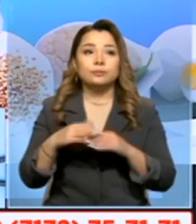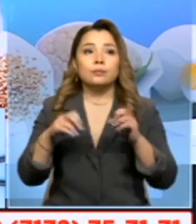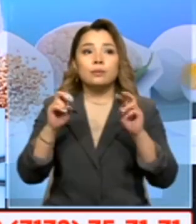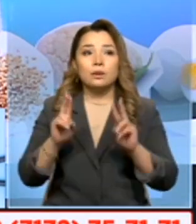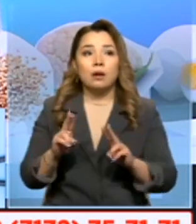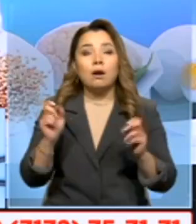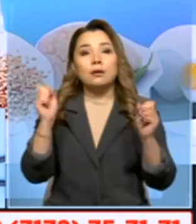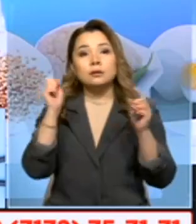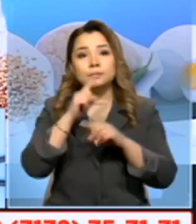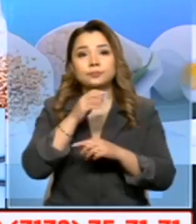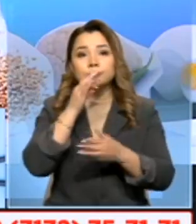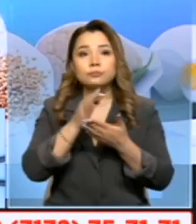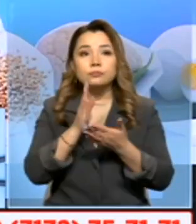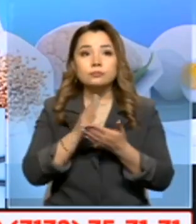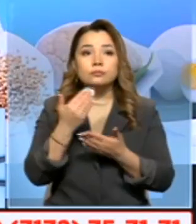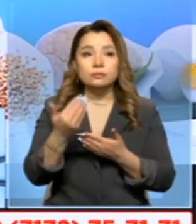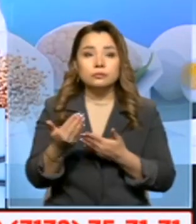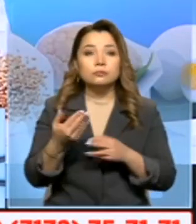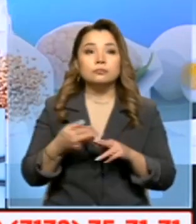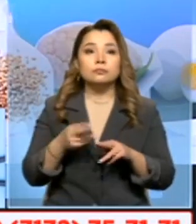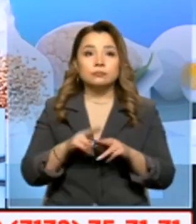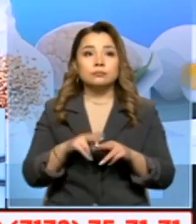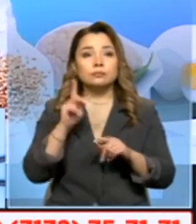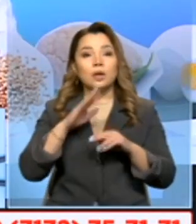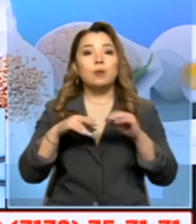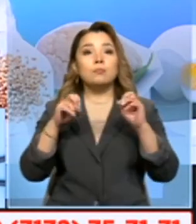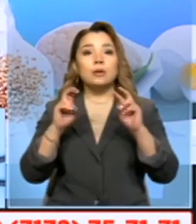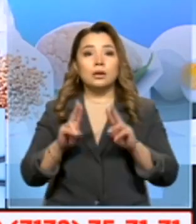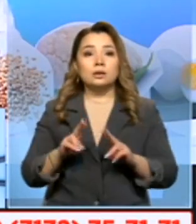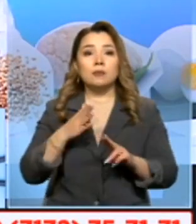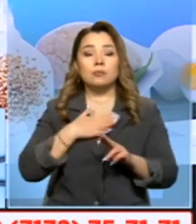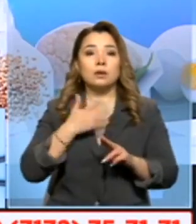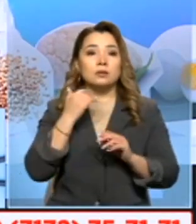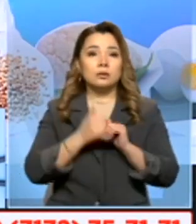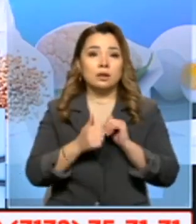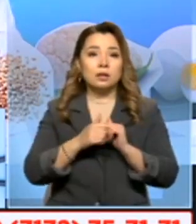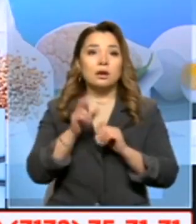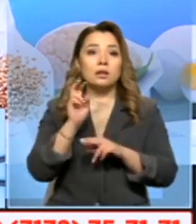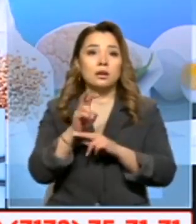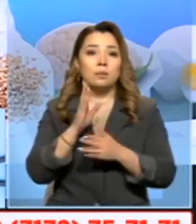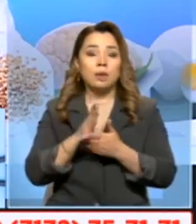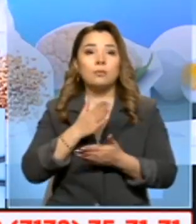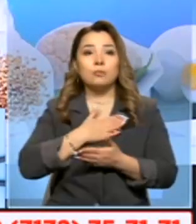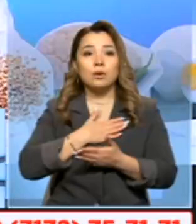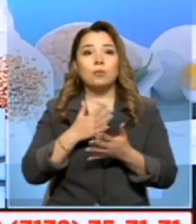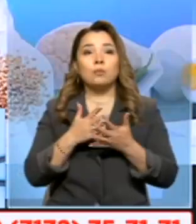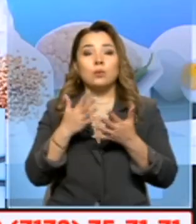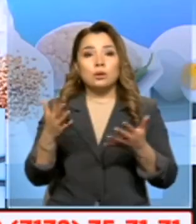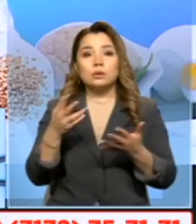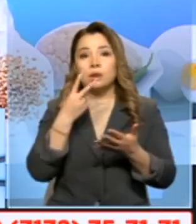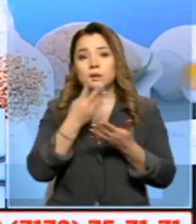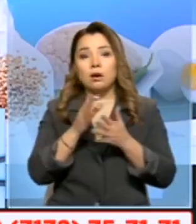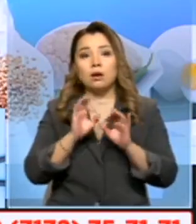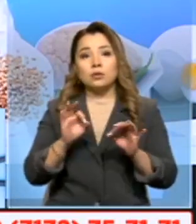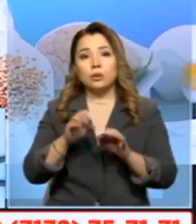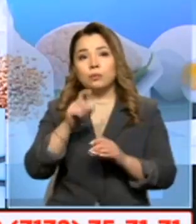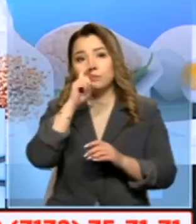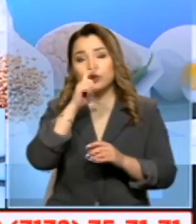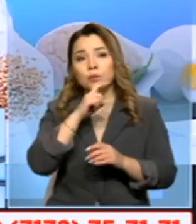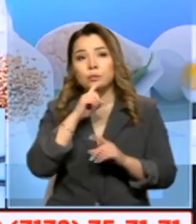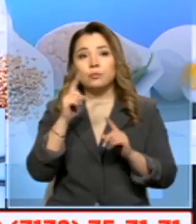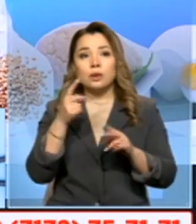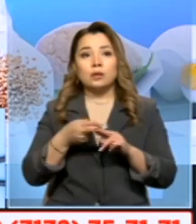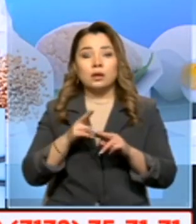барып анық қанығын білесіз, ә? Жоқ, мен маманға регулярно тексерем, просто мен ғанын көп нәрсені бай түсіндірмейді, мен түсінбеймін